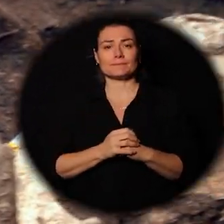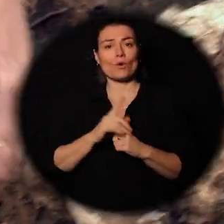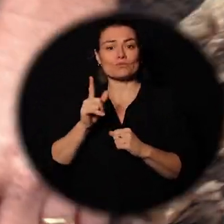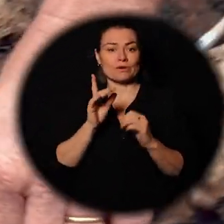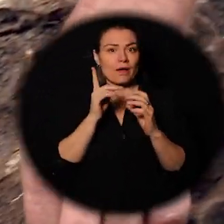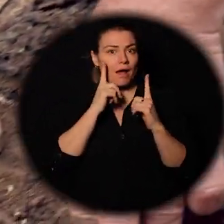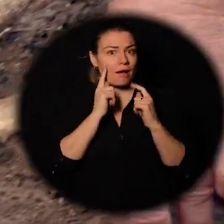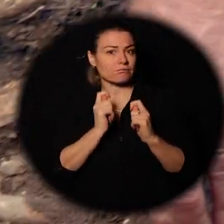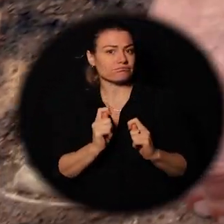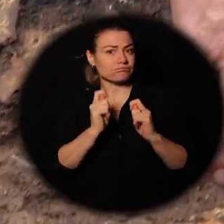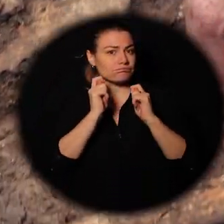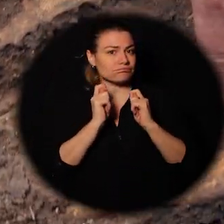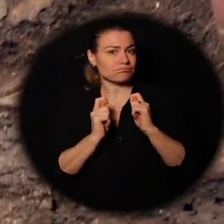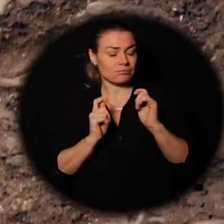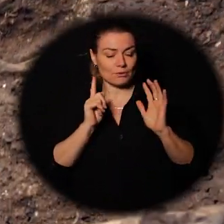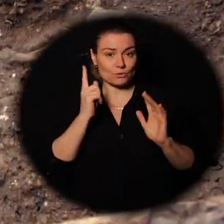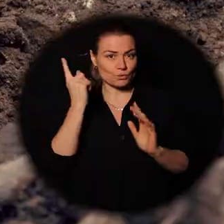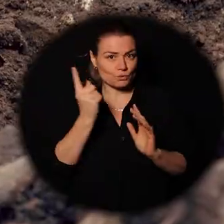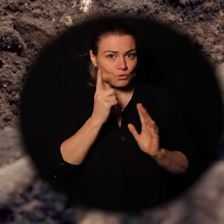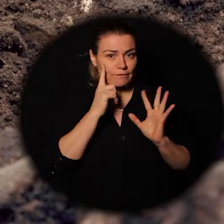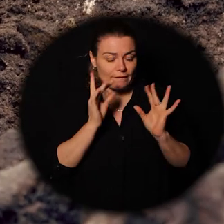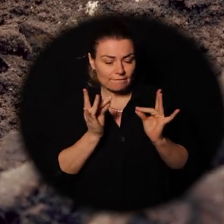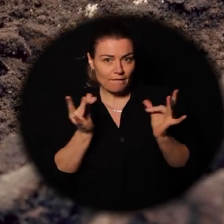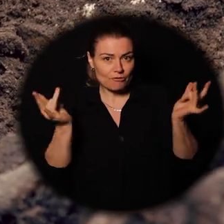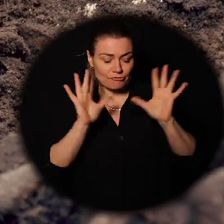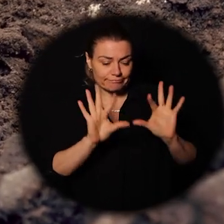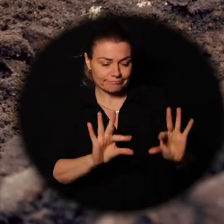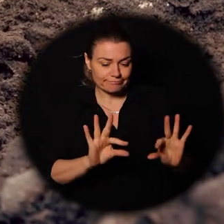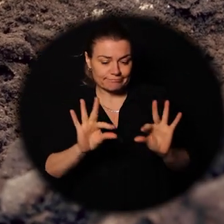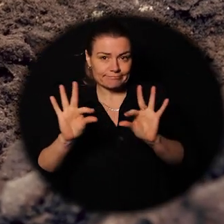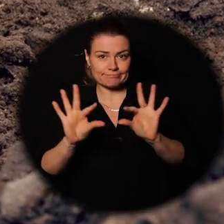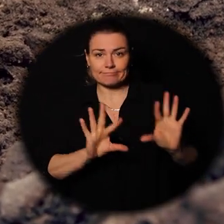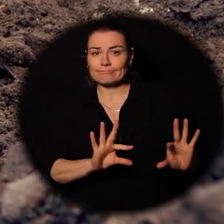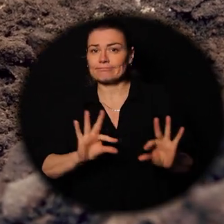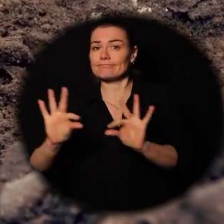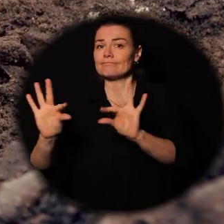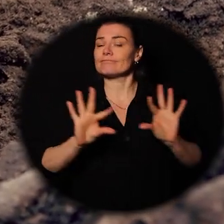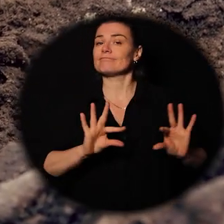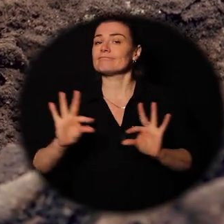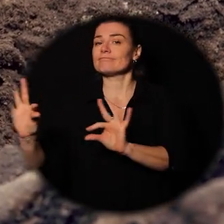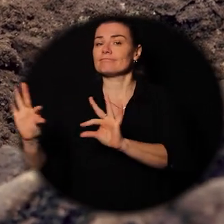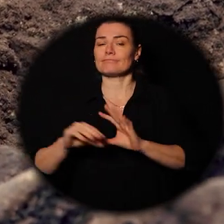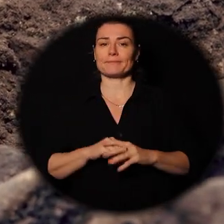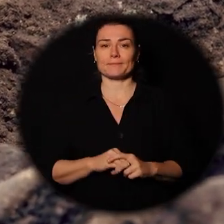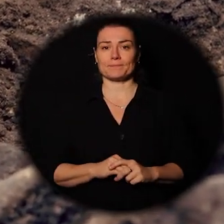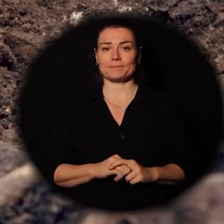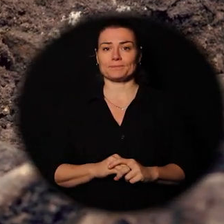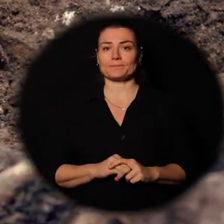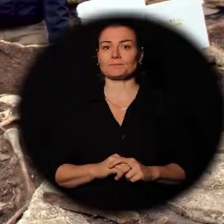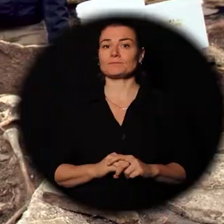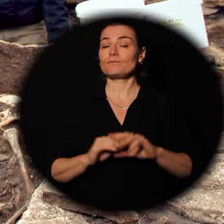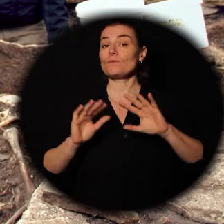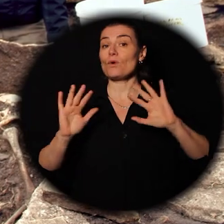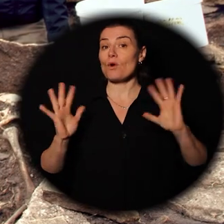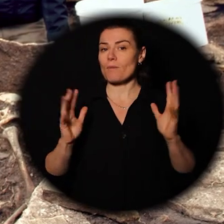mesures pour les sortir de la tombe en les préservant au mieux possible. Et pour certaines garnitures de ceinture, on est